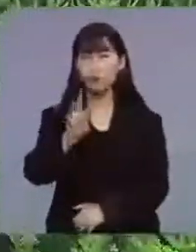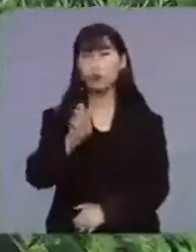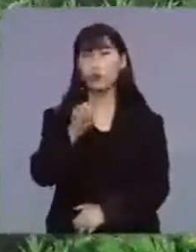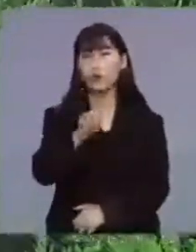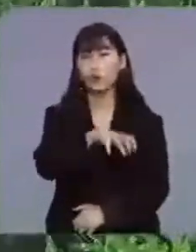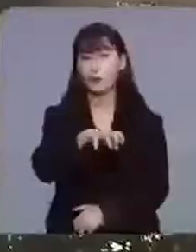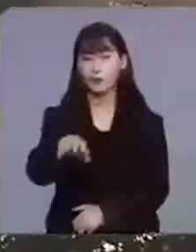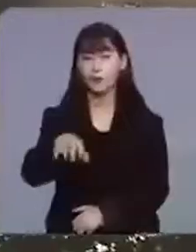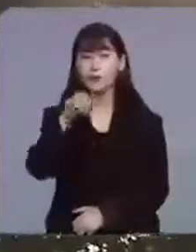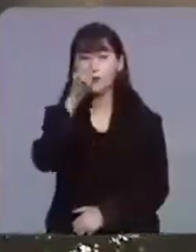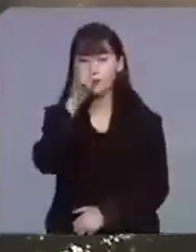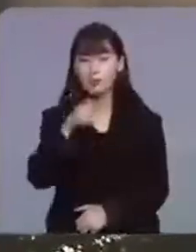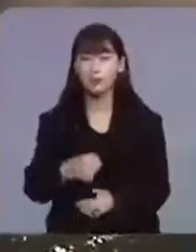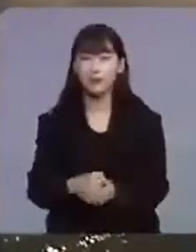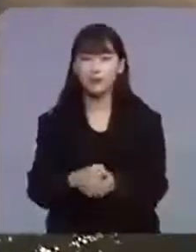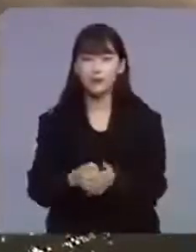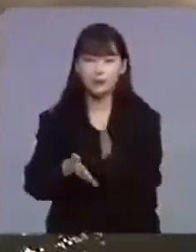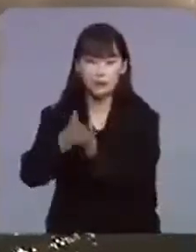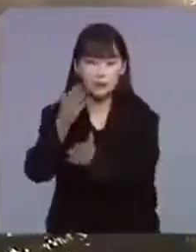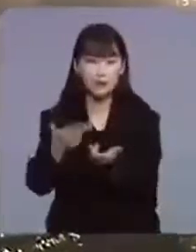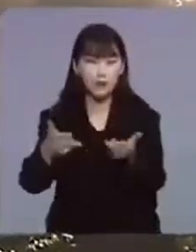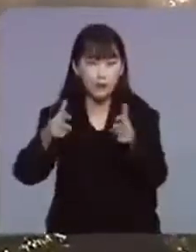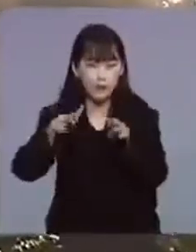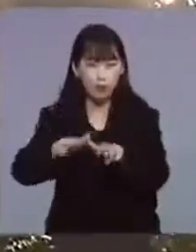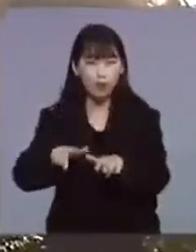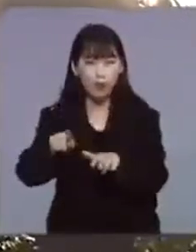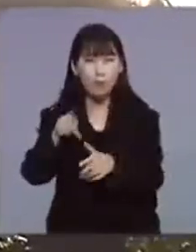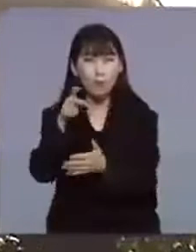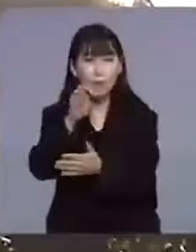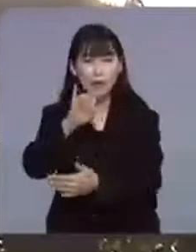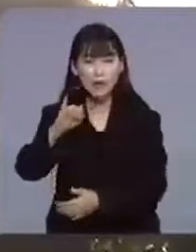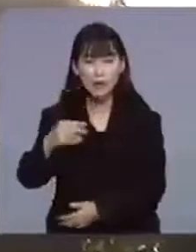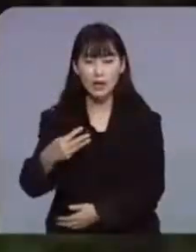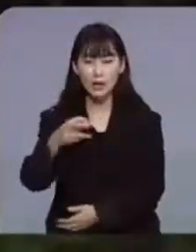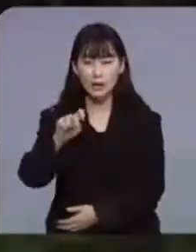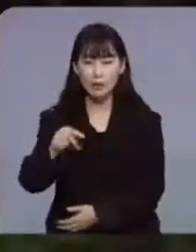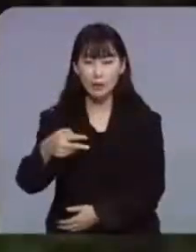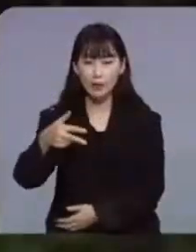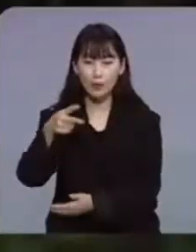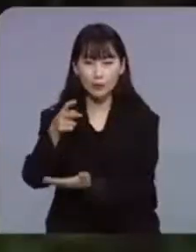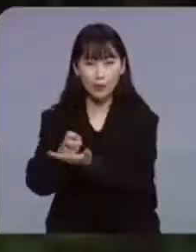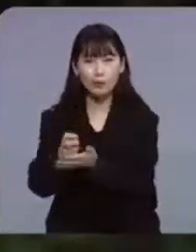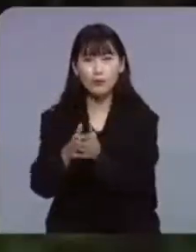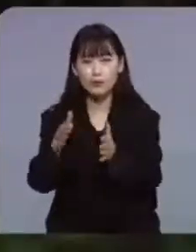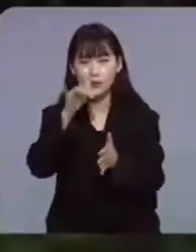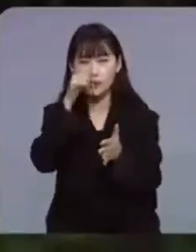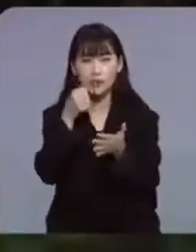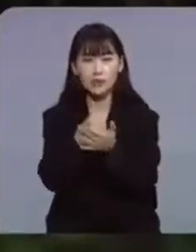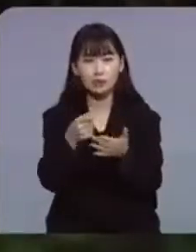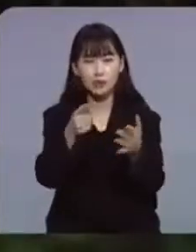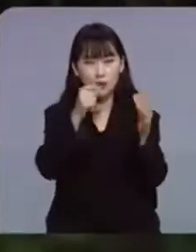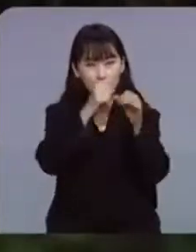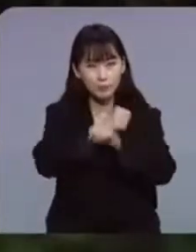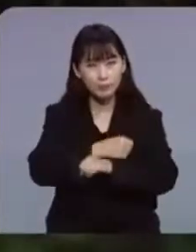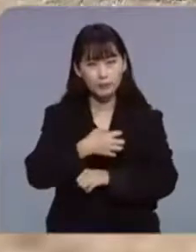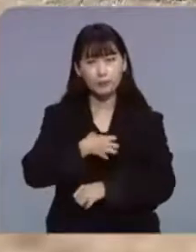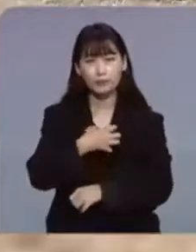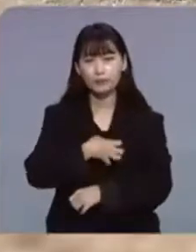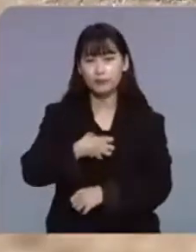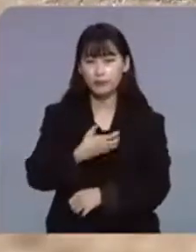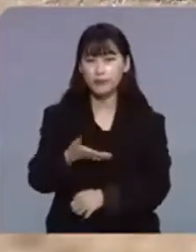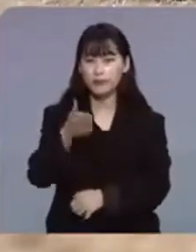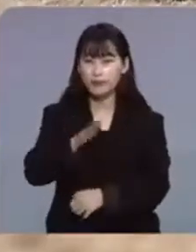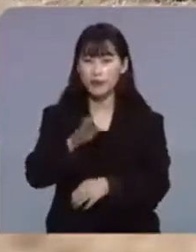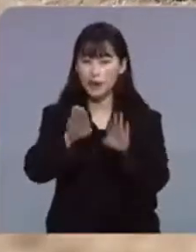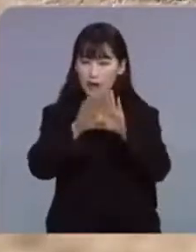있습니다. 도시공원 일몰제 시행 등으로 녹지 감소가 우려되는 가운데 민간 정원 개방이 대안으로 주목받고 있지만